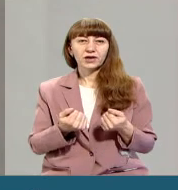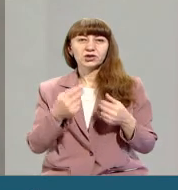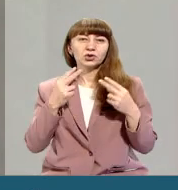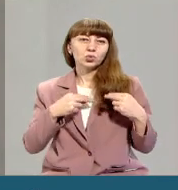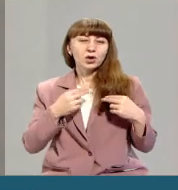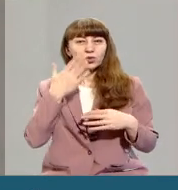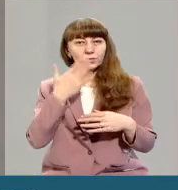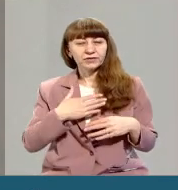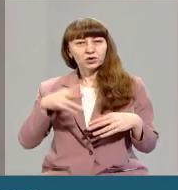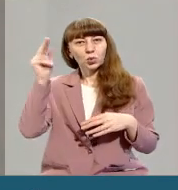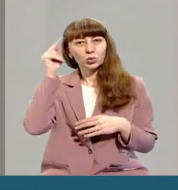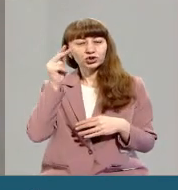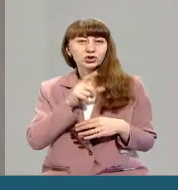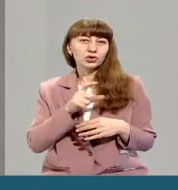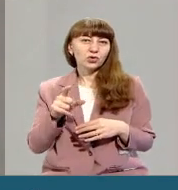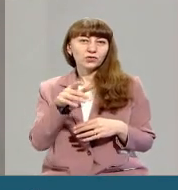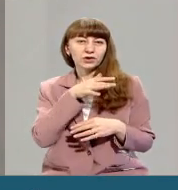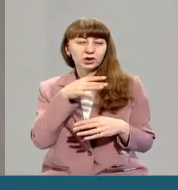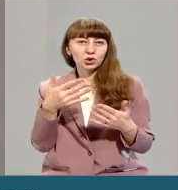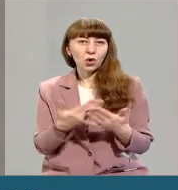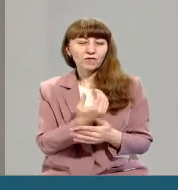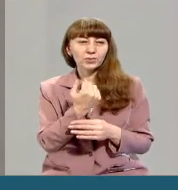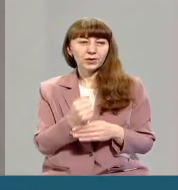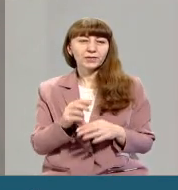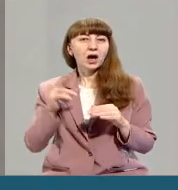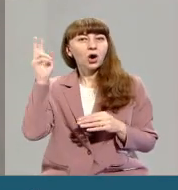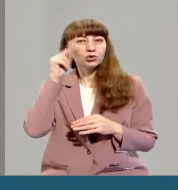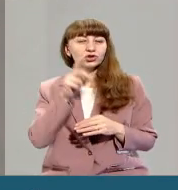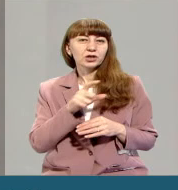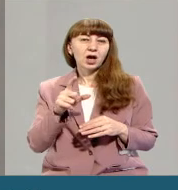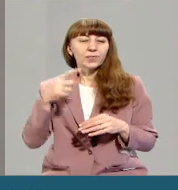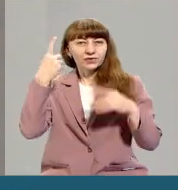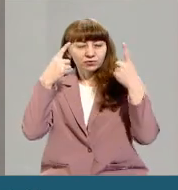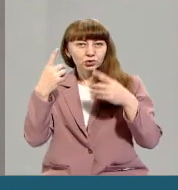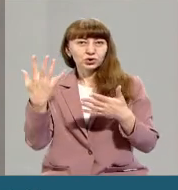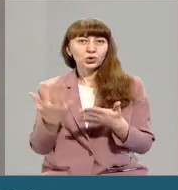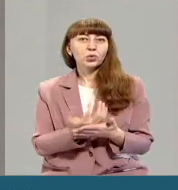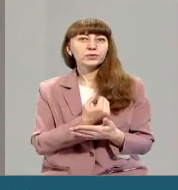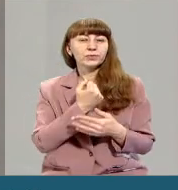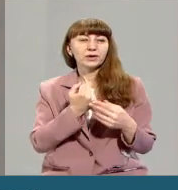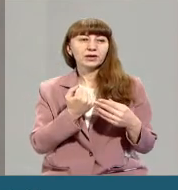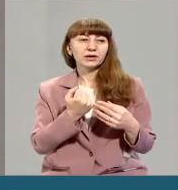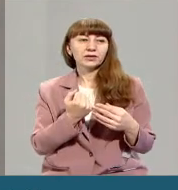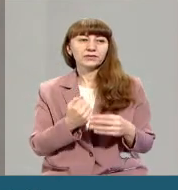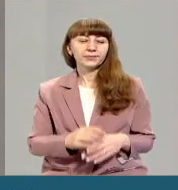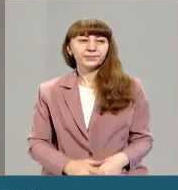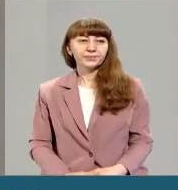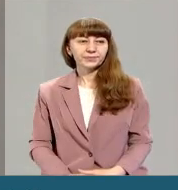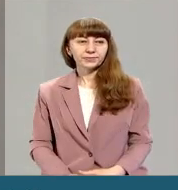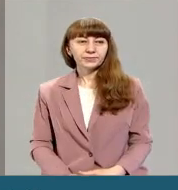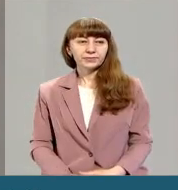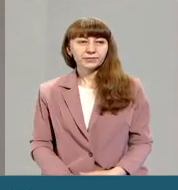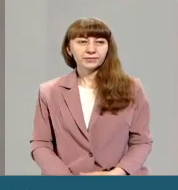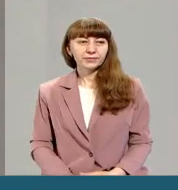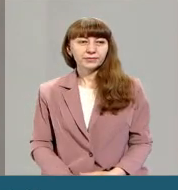новых победка успев нада сохранят серд тех кто помогает вам пости новое